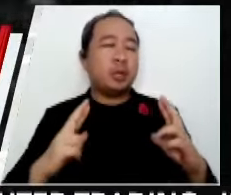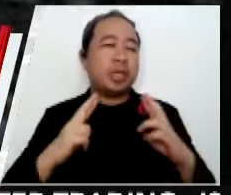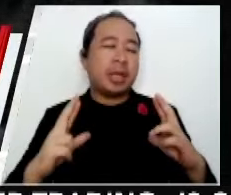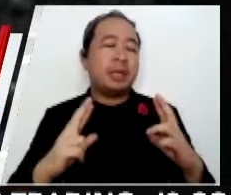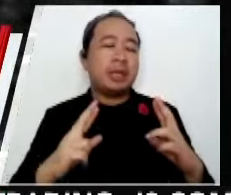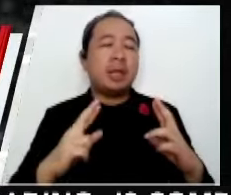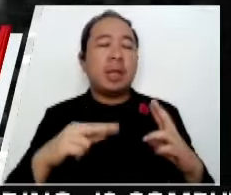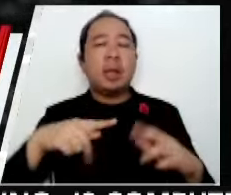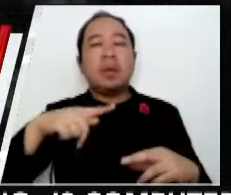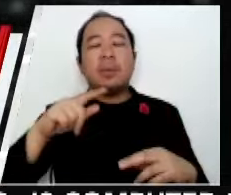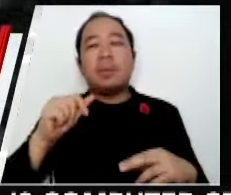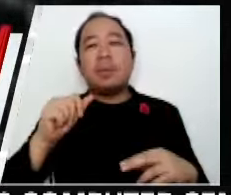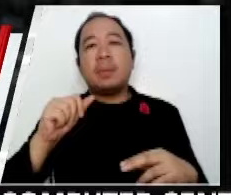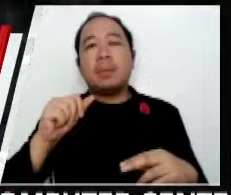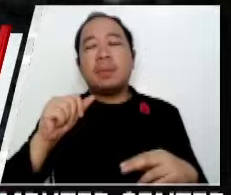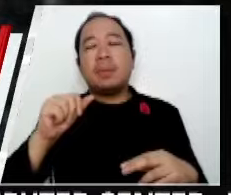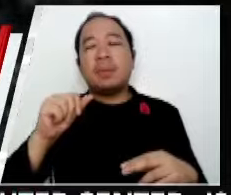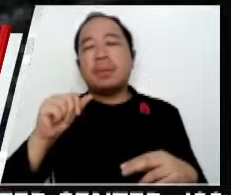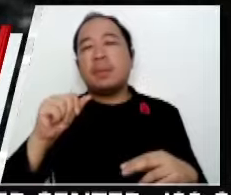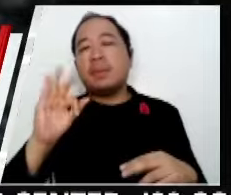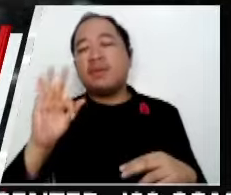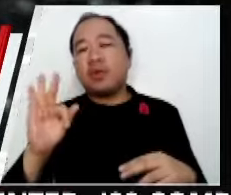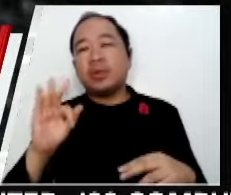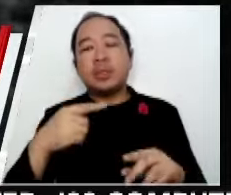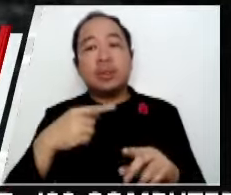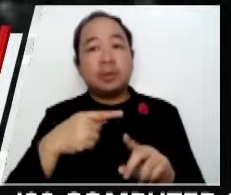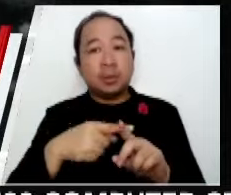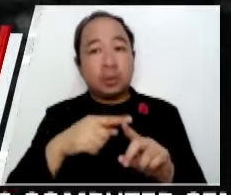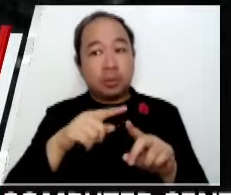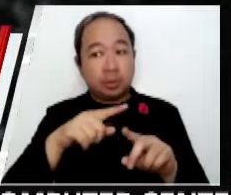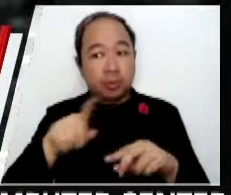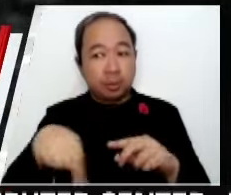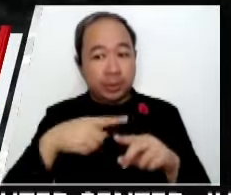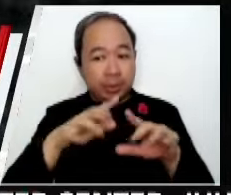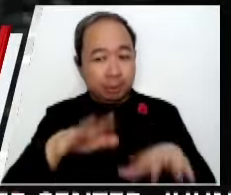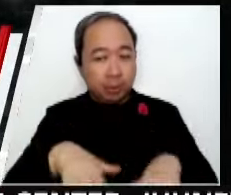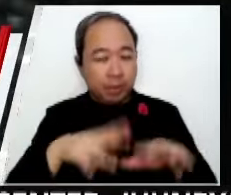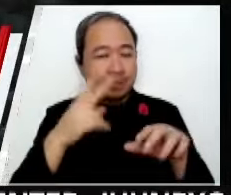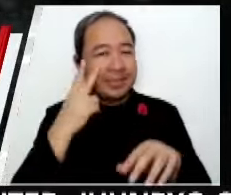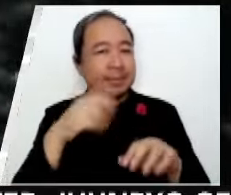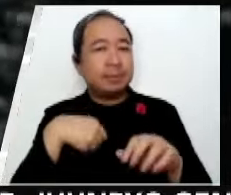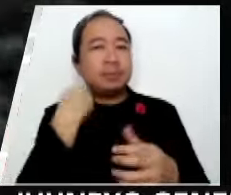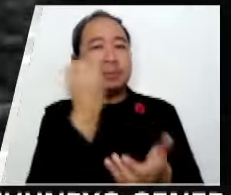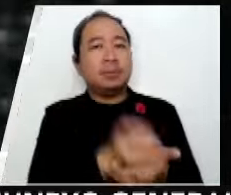ng mataas na baha, natagpuan siyang walang malay ng kanyang sariling anak.